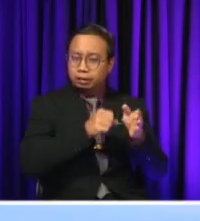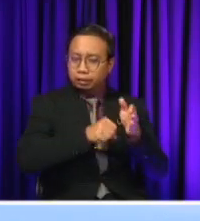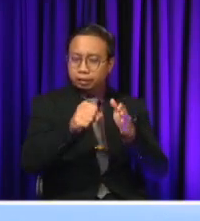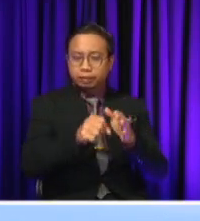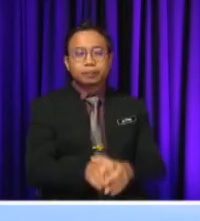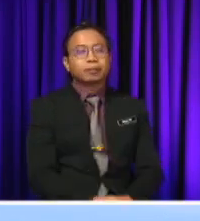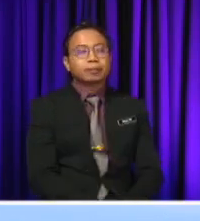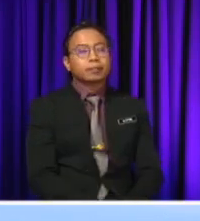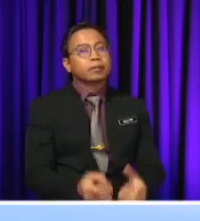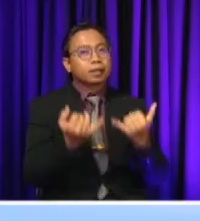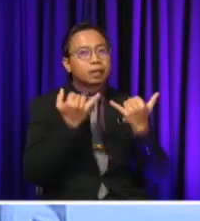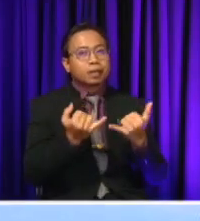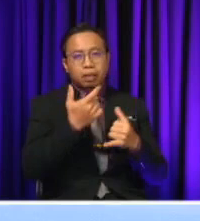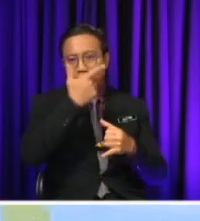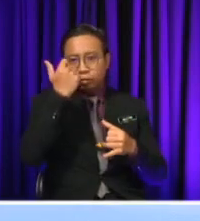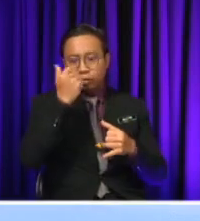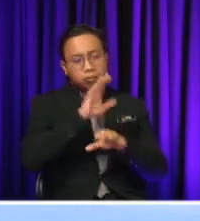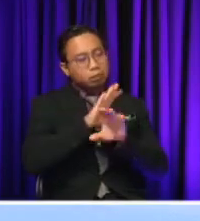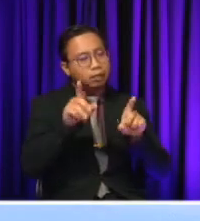yang sekarang